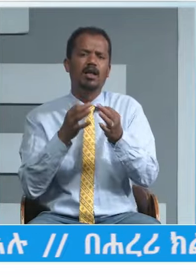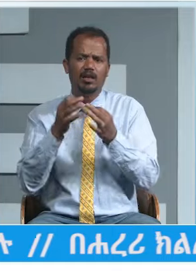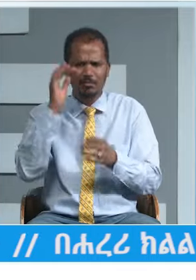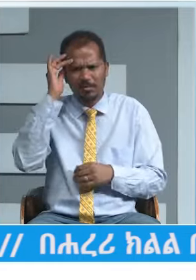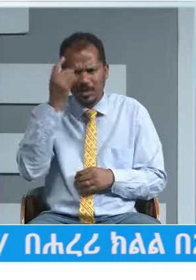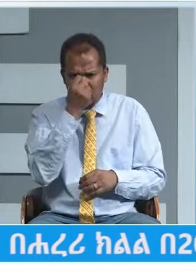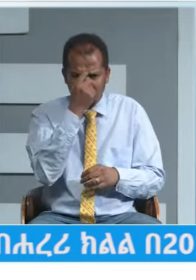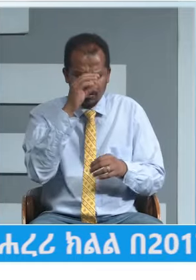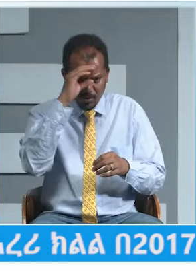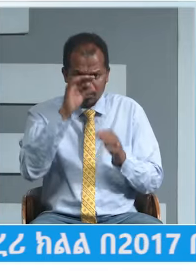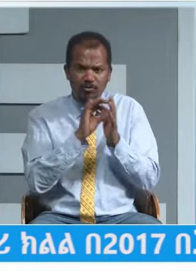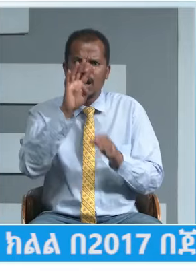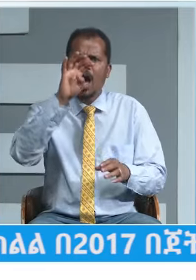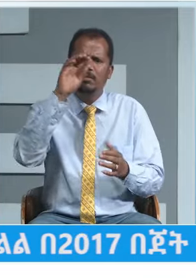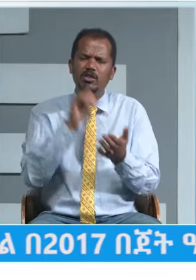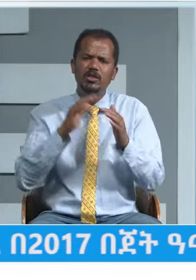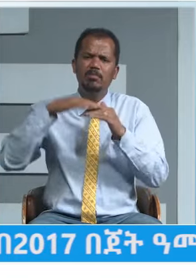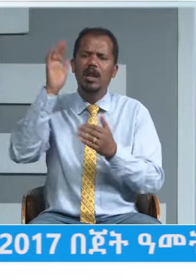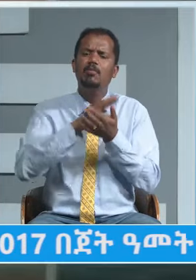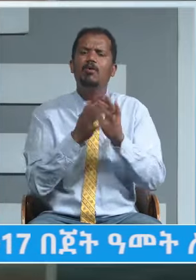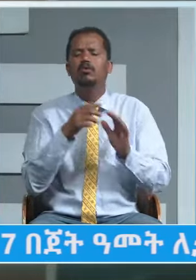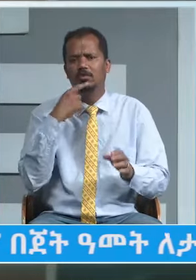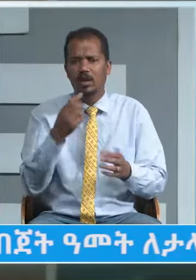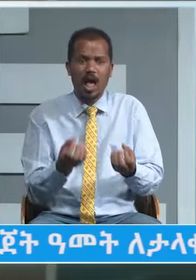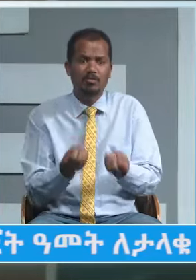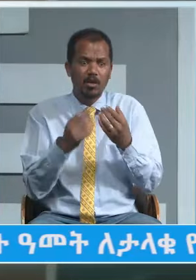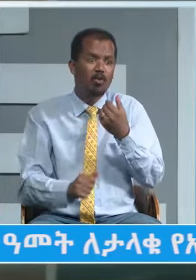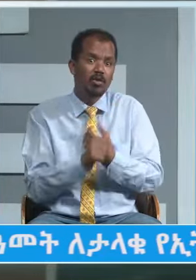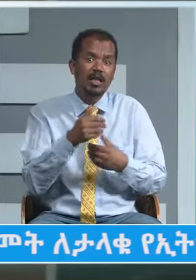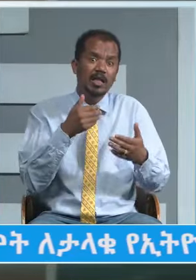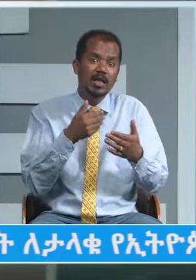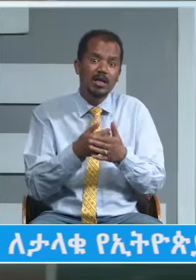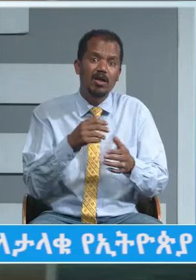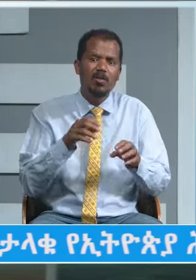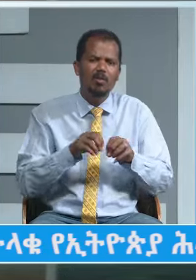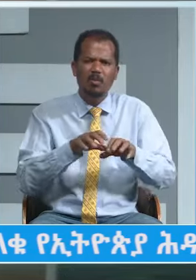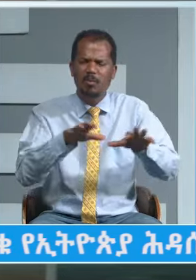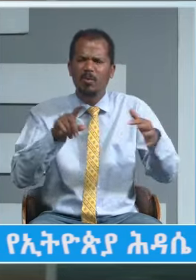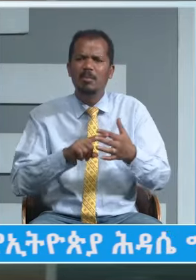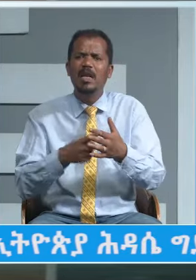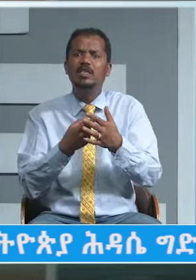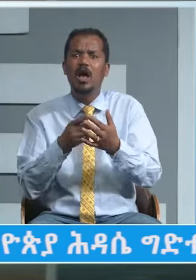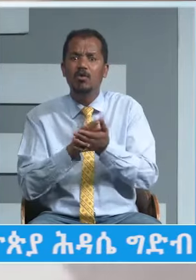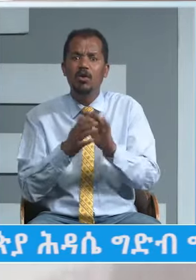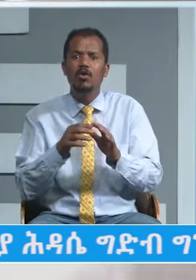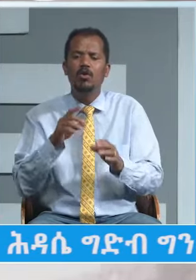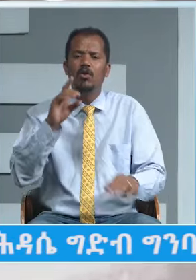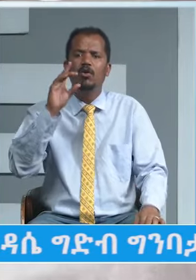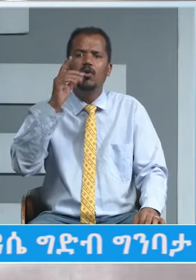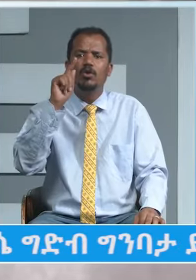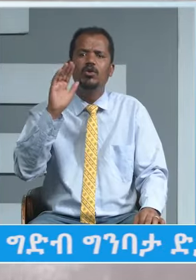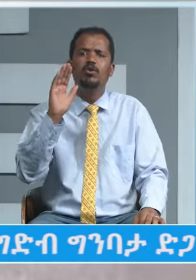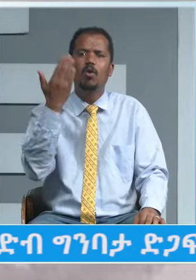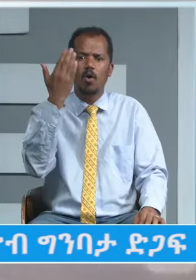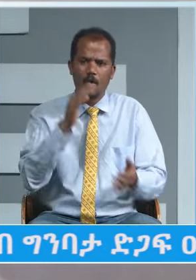ማዕከሉ በበሽታው የተጠረጠሩ ሰዎች ቁጥር ከ40000 መሻገሩን ገልጿል። አብዛኛው ጉዳት የደረሰው ደግሞ የወረርሽኙ መነሻ በሆነችው